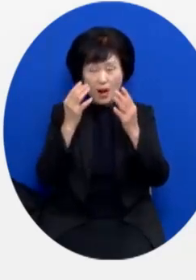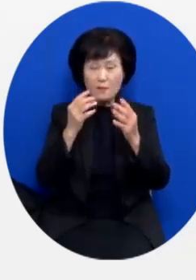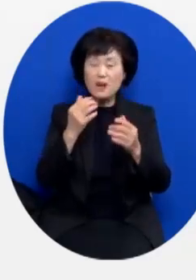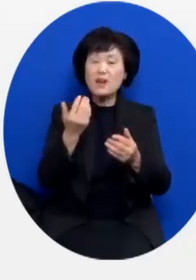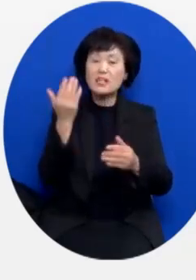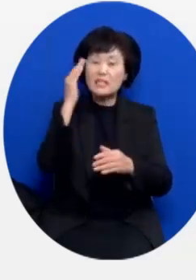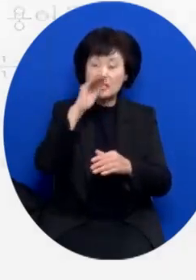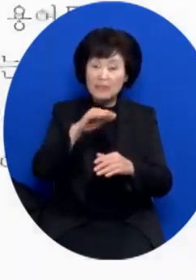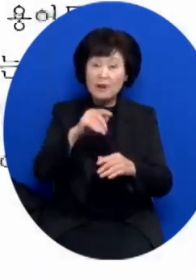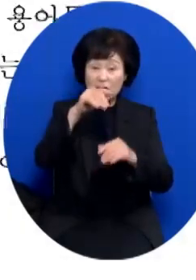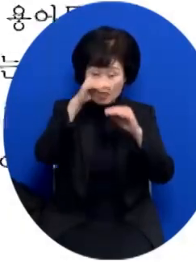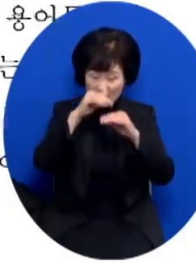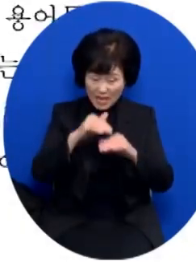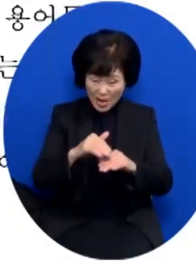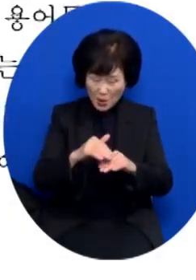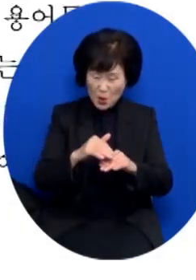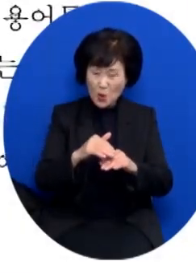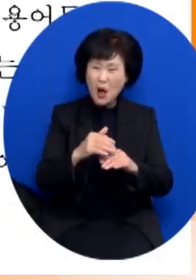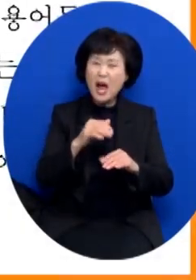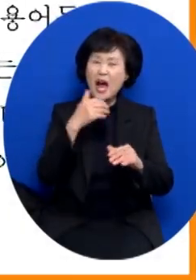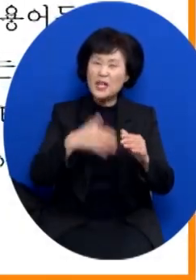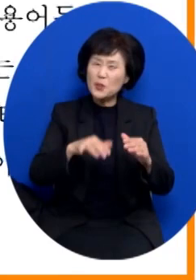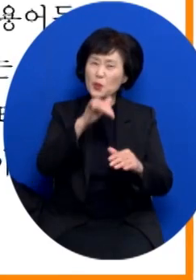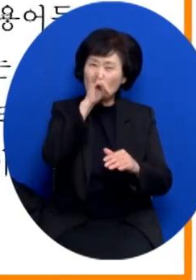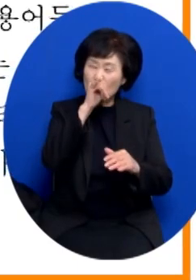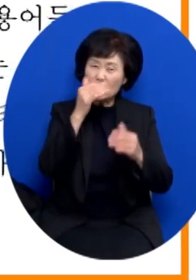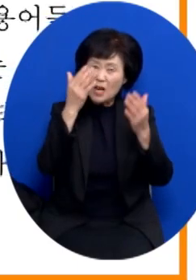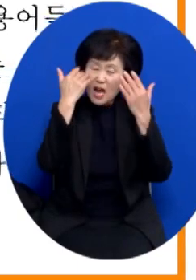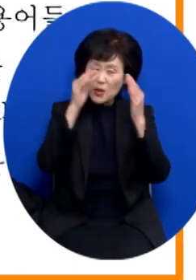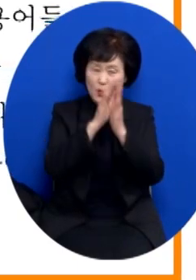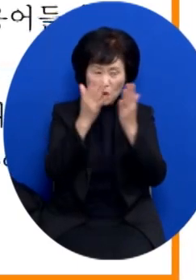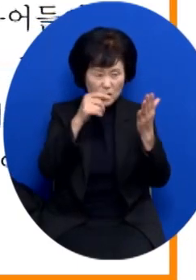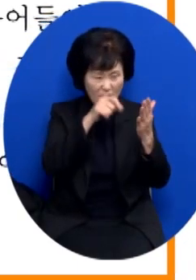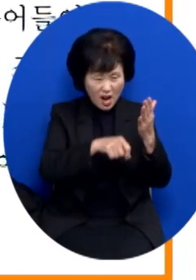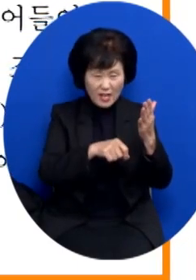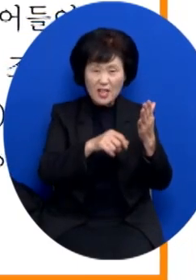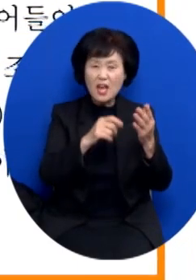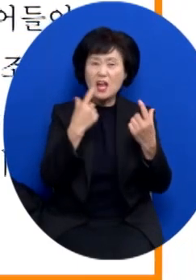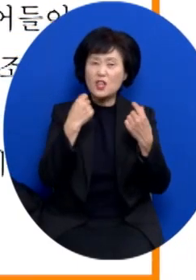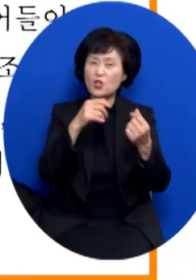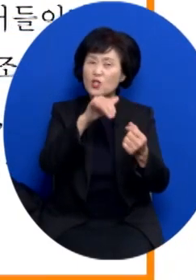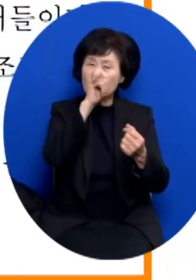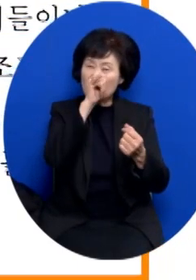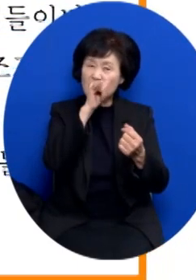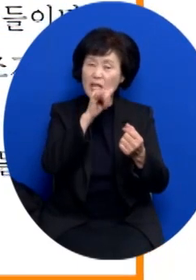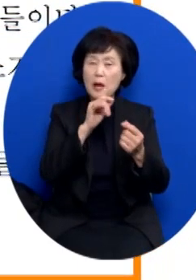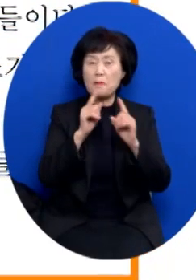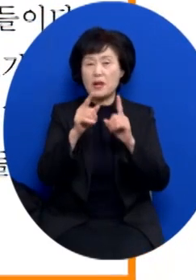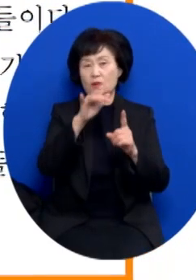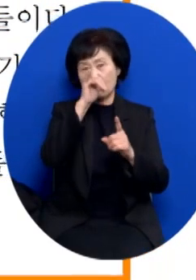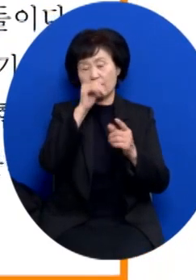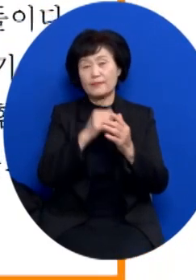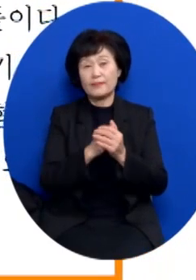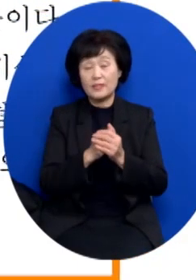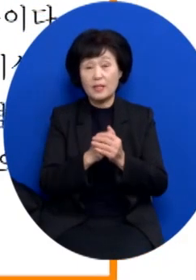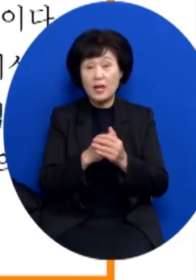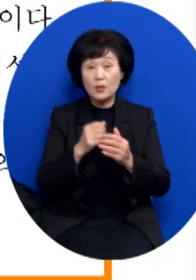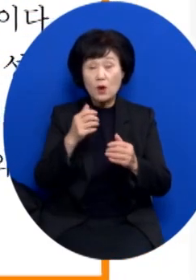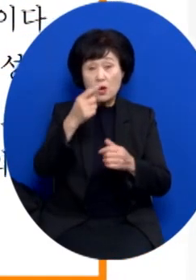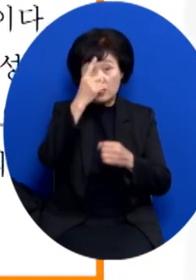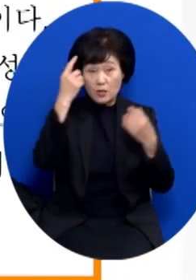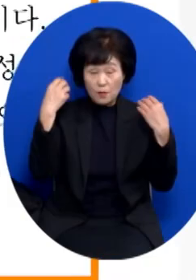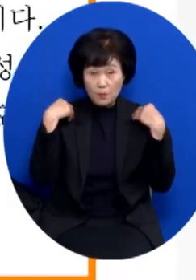차별금지법 내용을 담은 많은 용어가 개정교육 과정안과 기존 교과서의 여전히 남아 있다고 밝혔습니다 또 이제